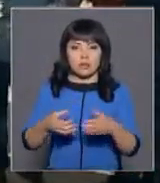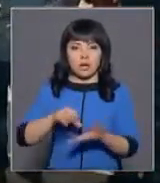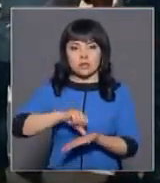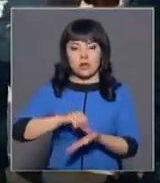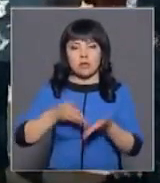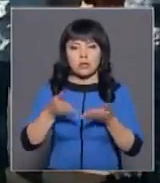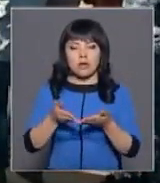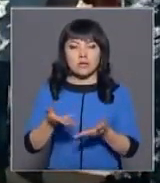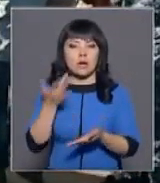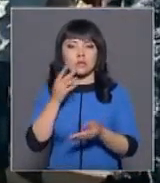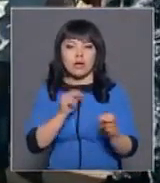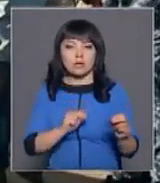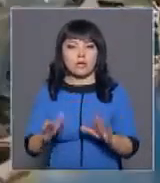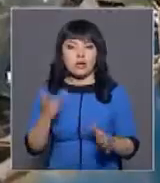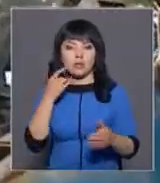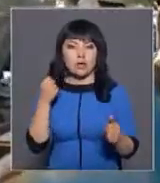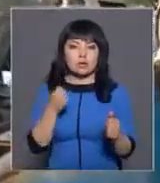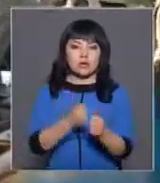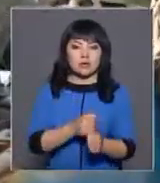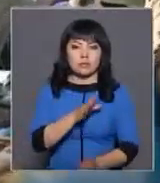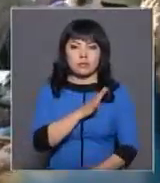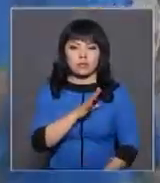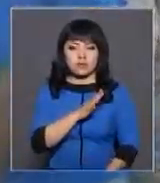кемелер күнде апатқа ұшырап жатады.